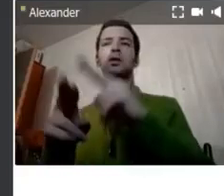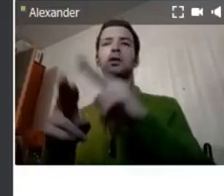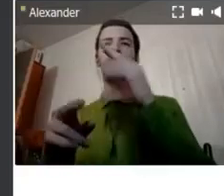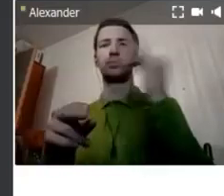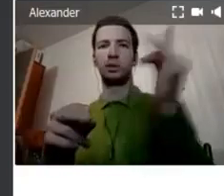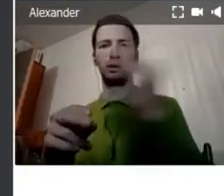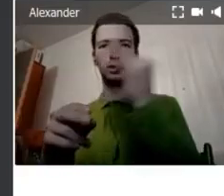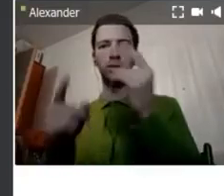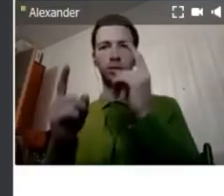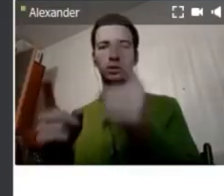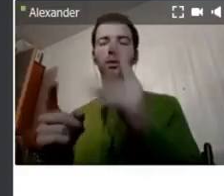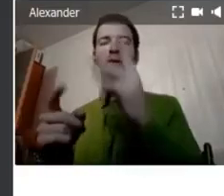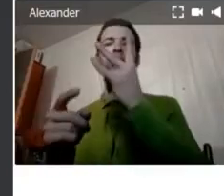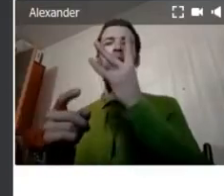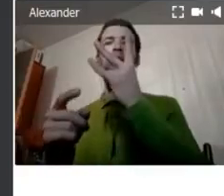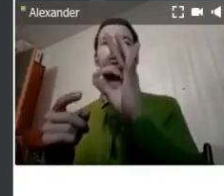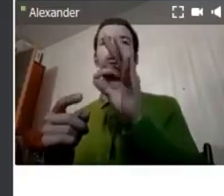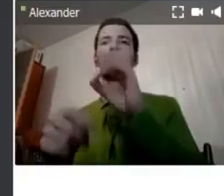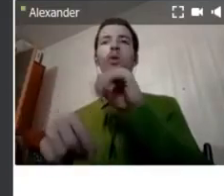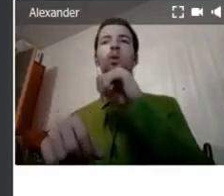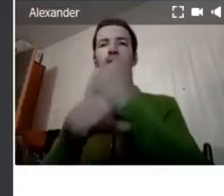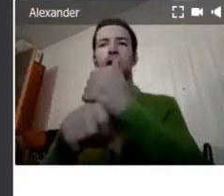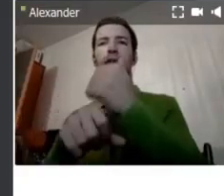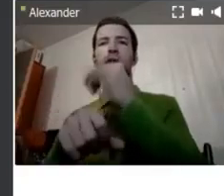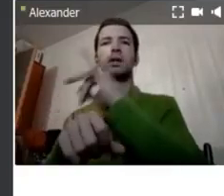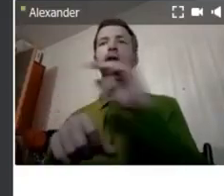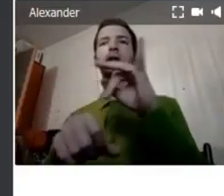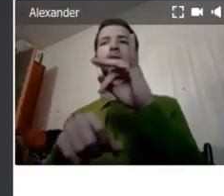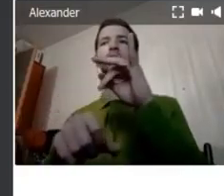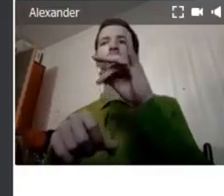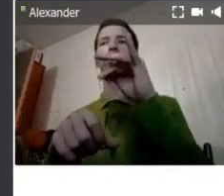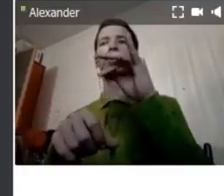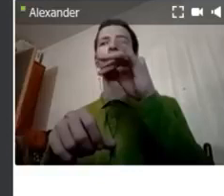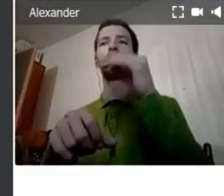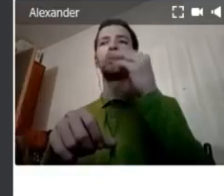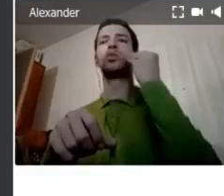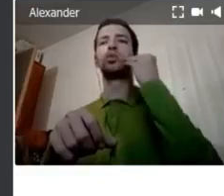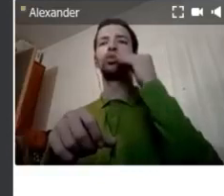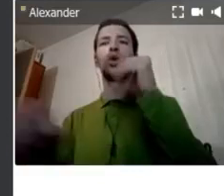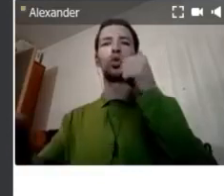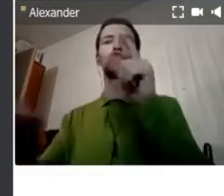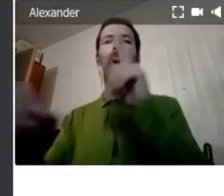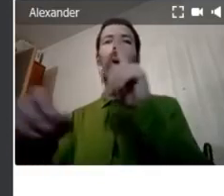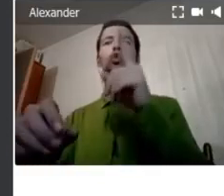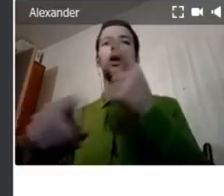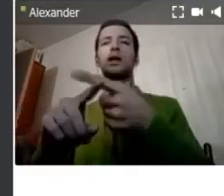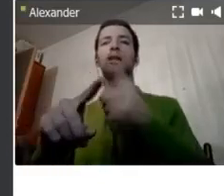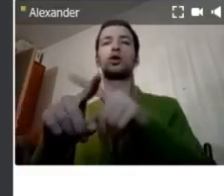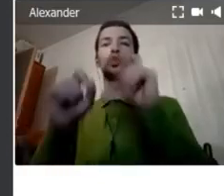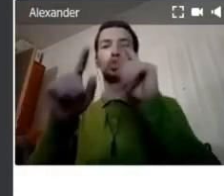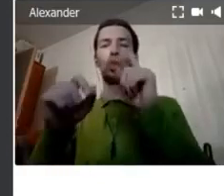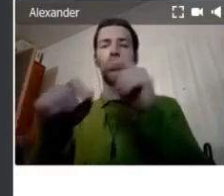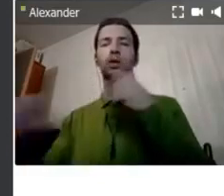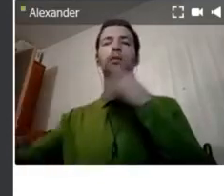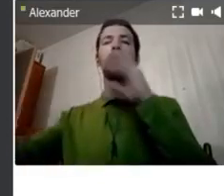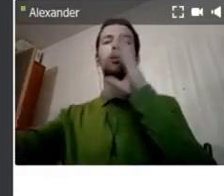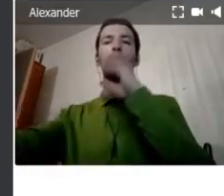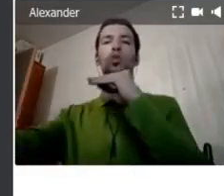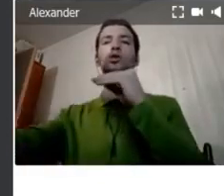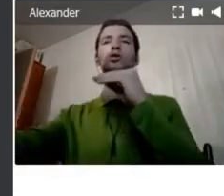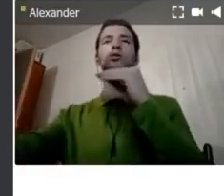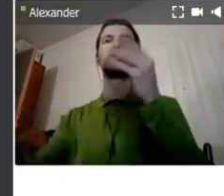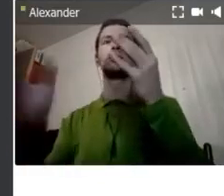Все на сегодняшний день пользуются различными бонусными картами. Например, вот у меня есть карта Тинькофф